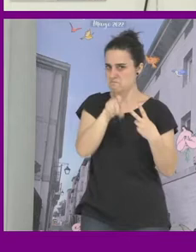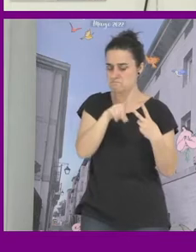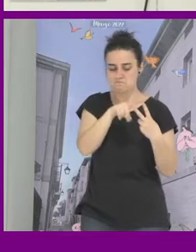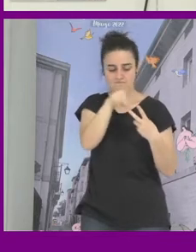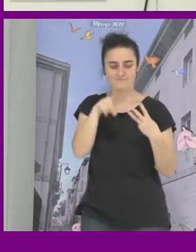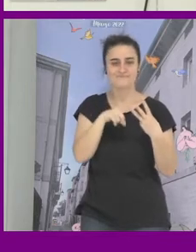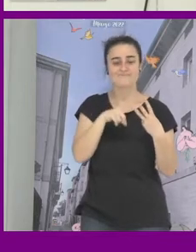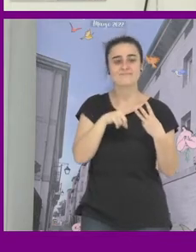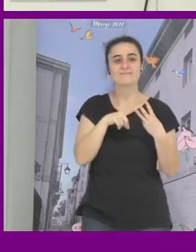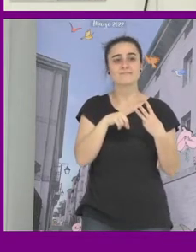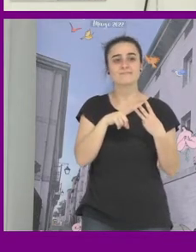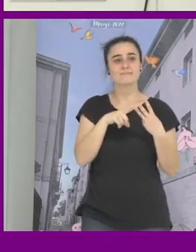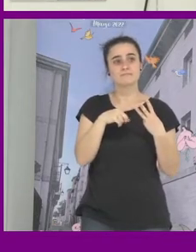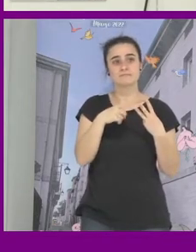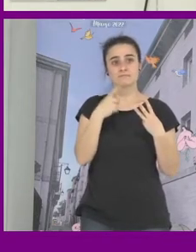nola